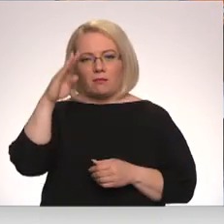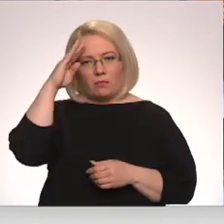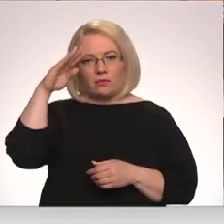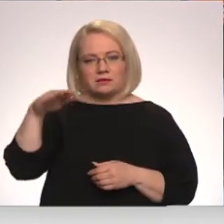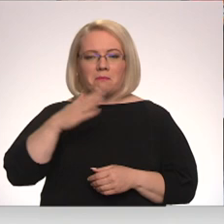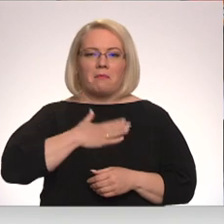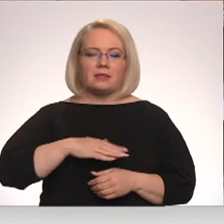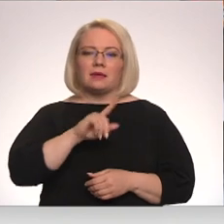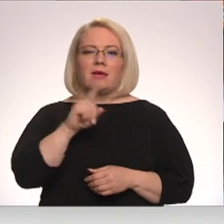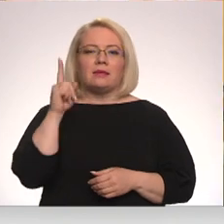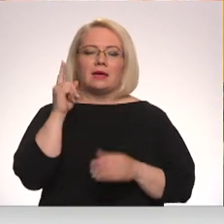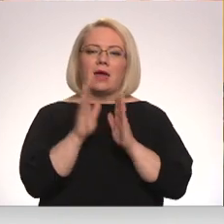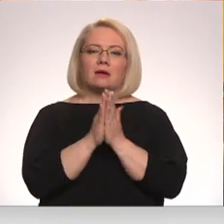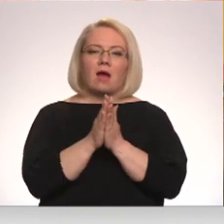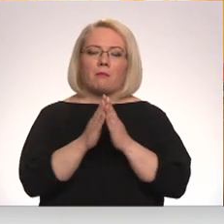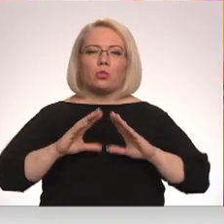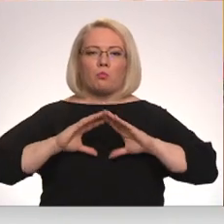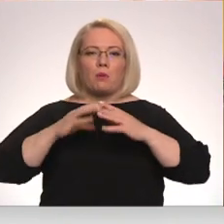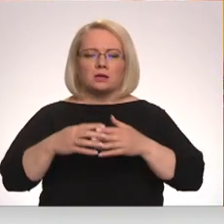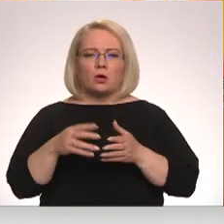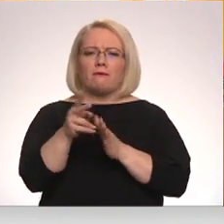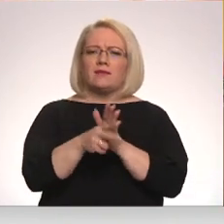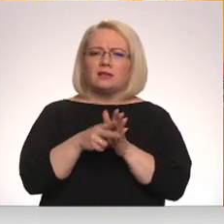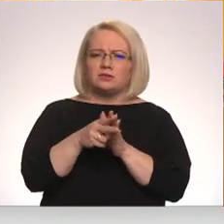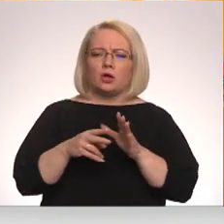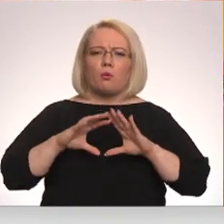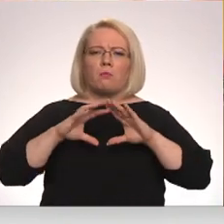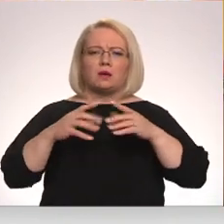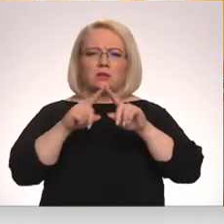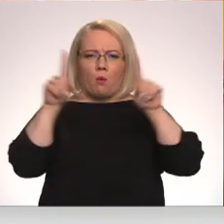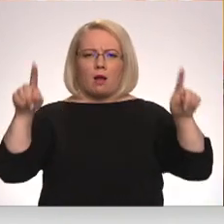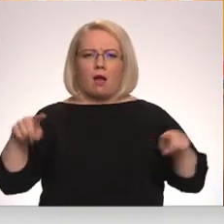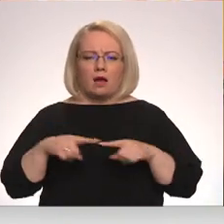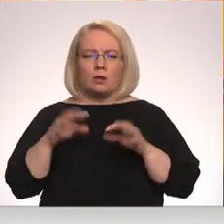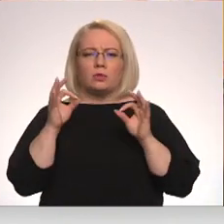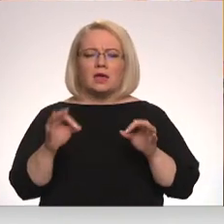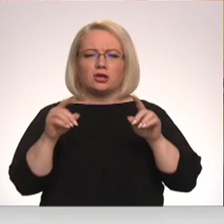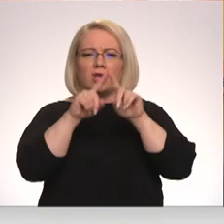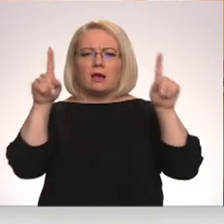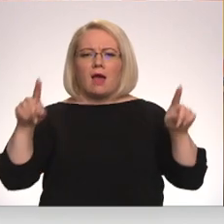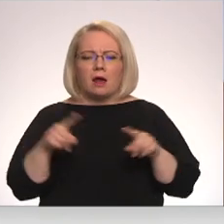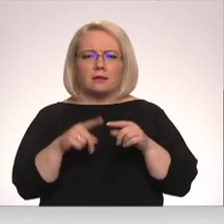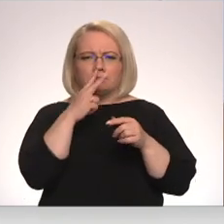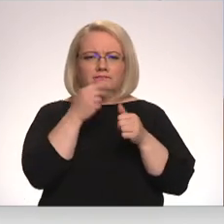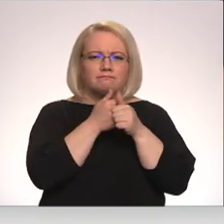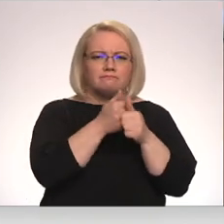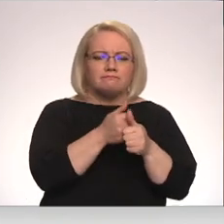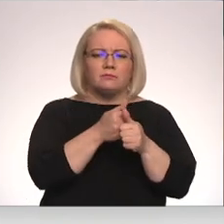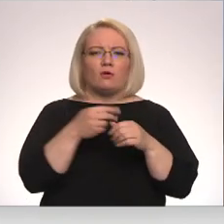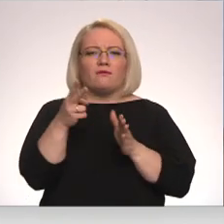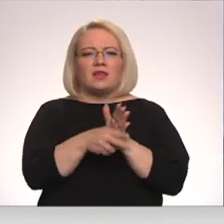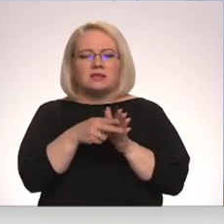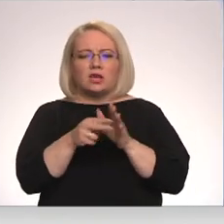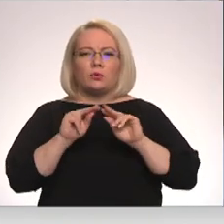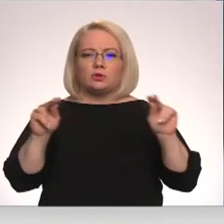patīk ne tikai grāmatu pasaule, bet arī vilcienu un pasaules kartes. Un tieši burtojot kartes un vilcienu instrukcijas, viņš pats